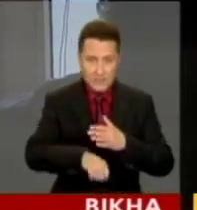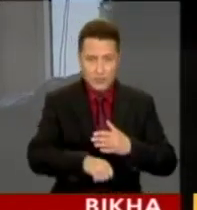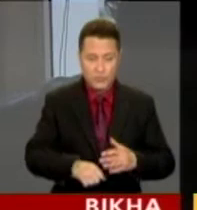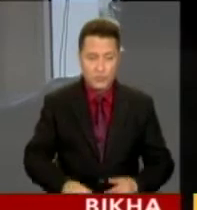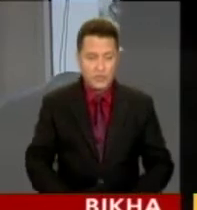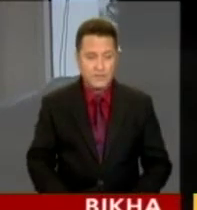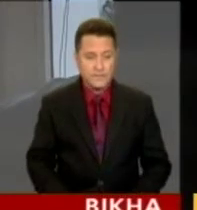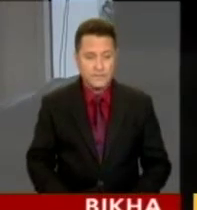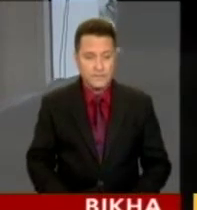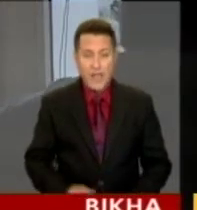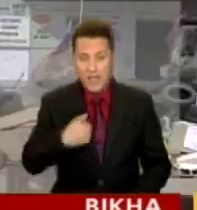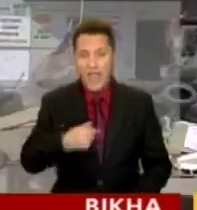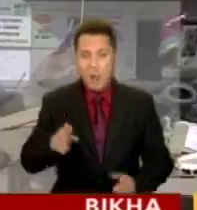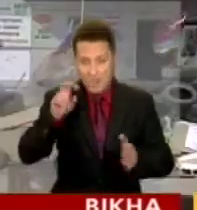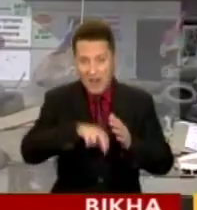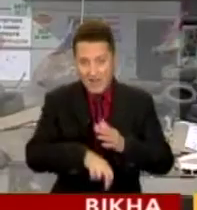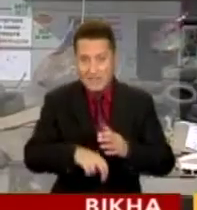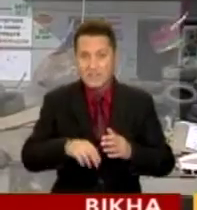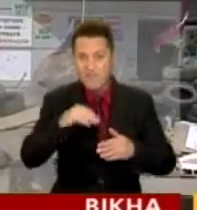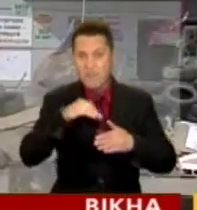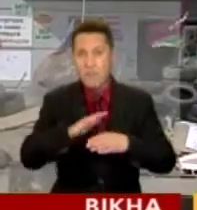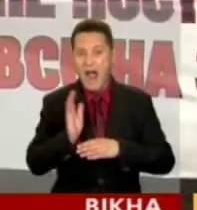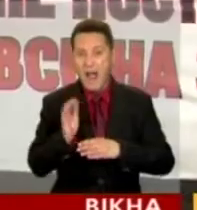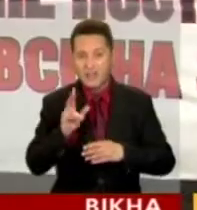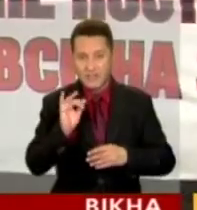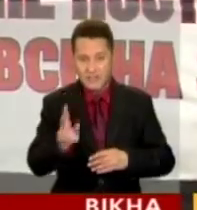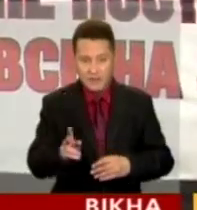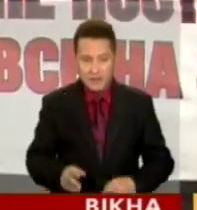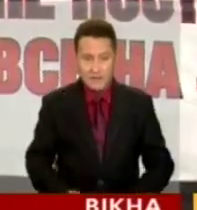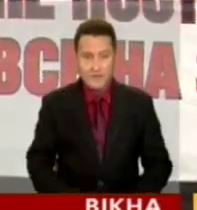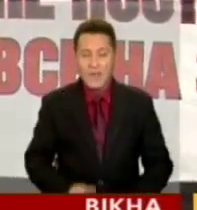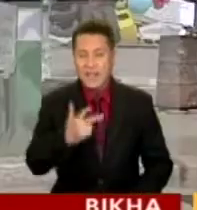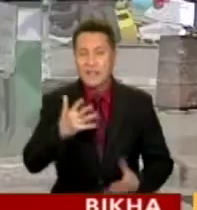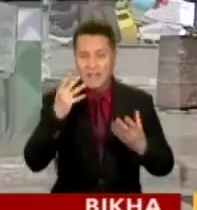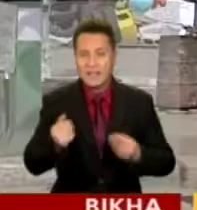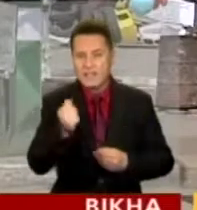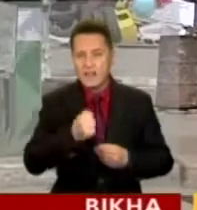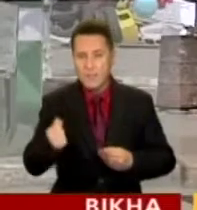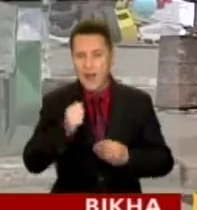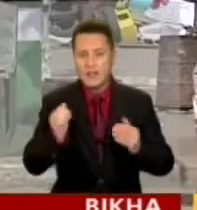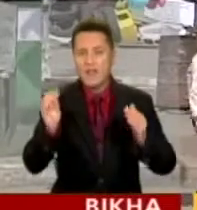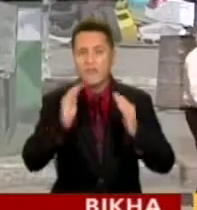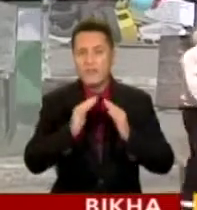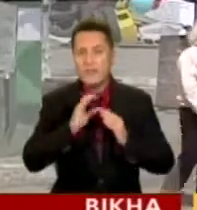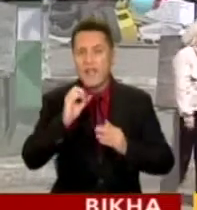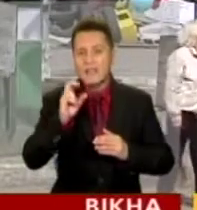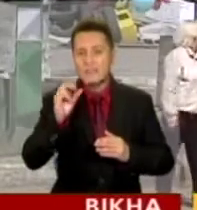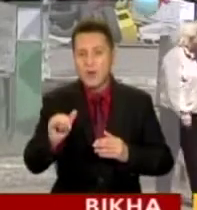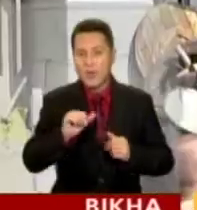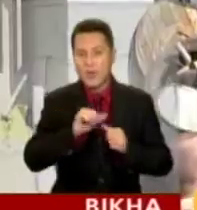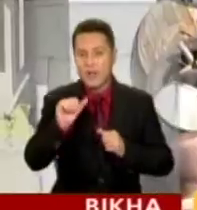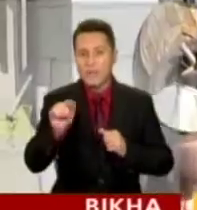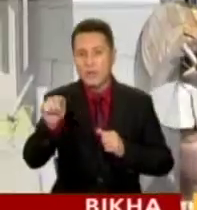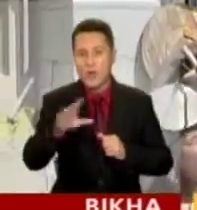пристрелили. Я поліз в багажник. Три дні чоловіка тримали у тирі захопленої сепаратистами будівлі луганської СБУ. Крім нього, там були